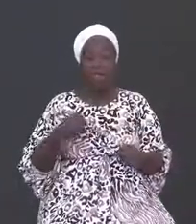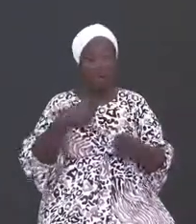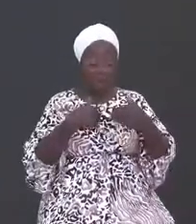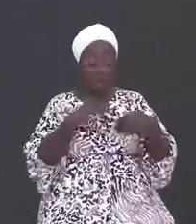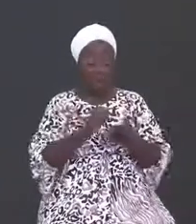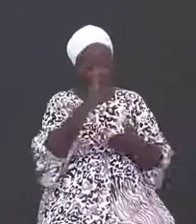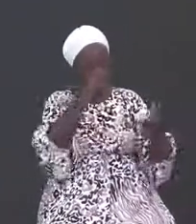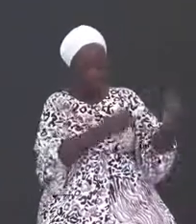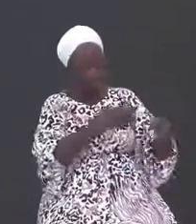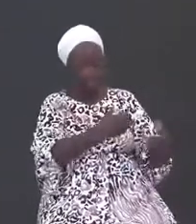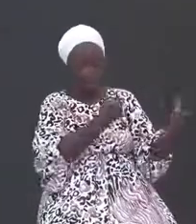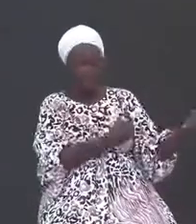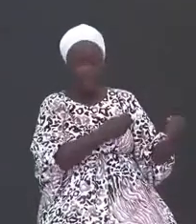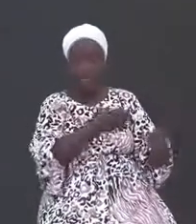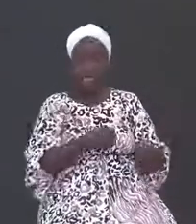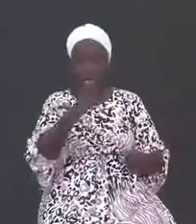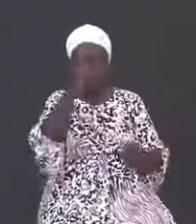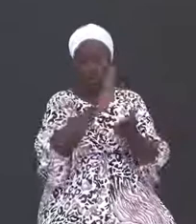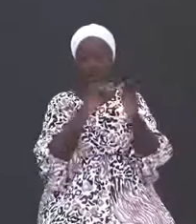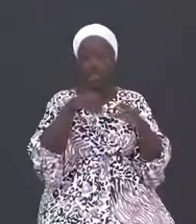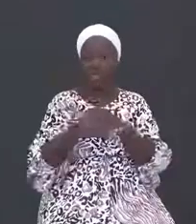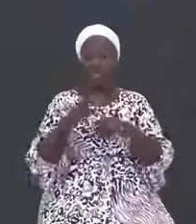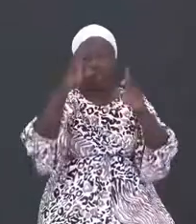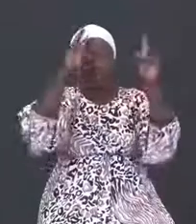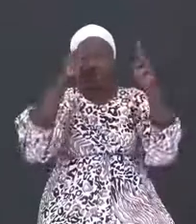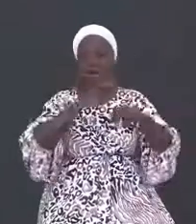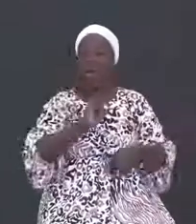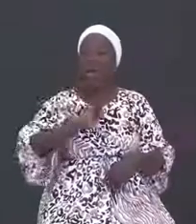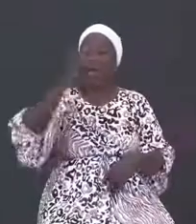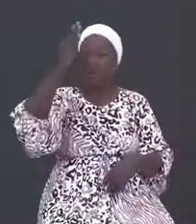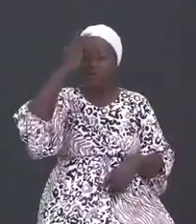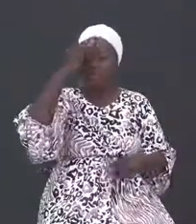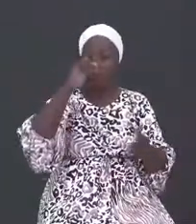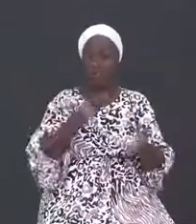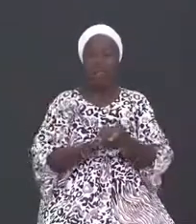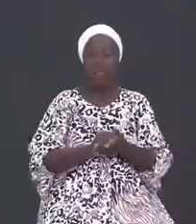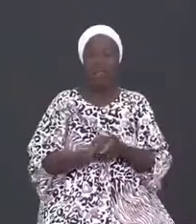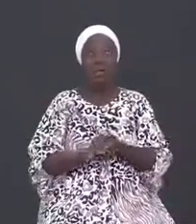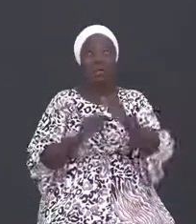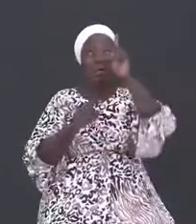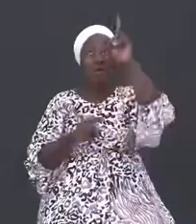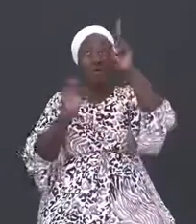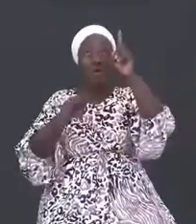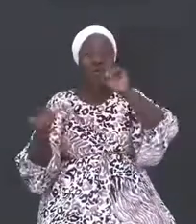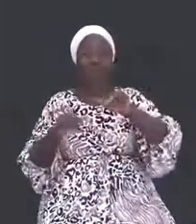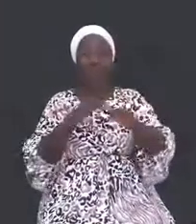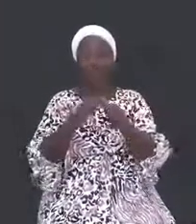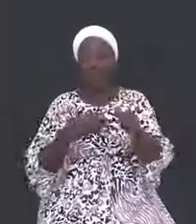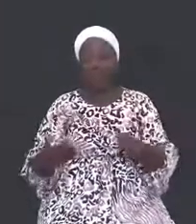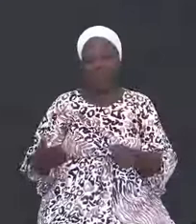cette confiance en lui, je reconnais que tu peux tout et que